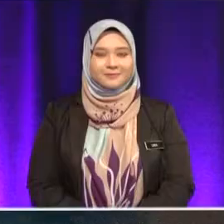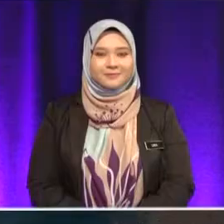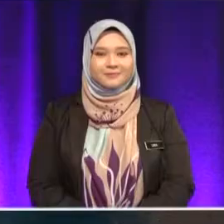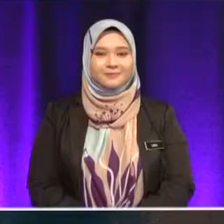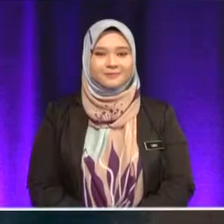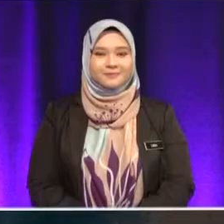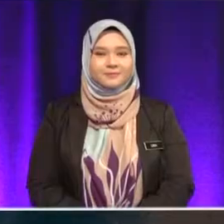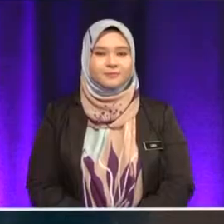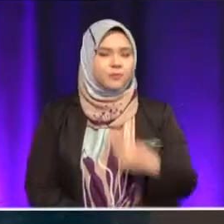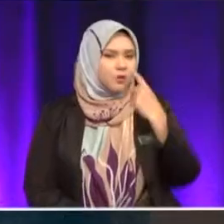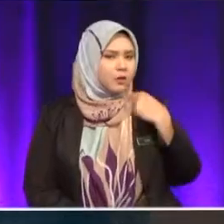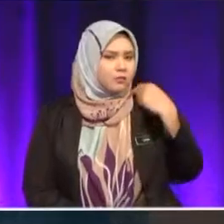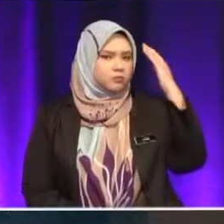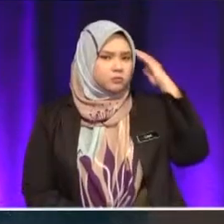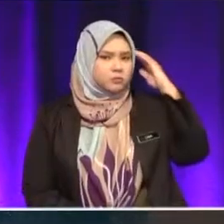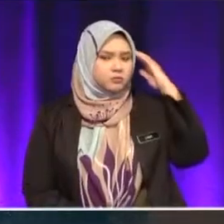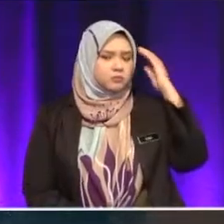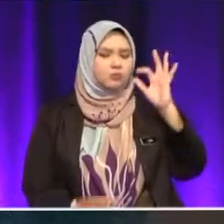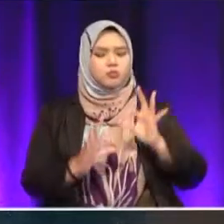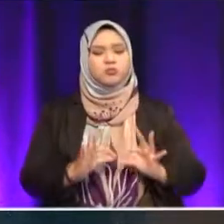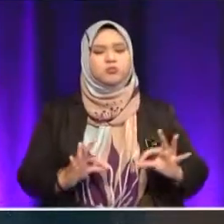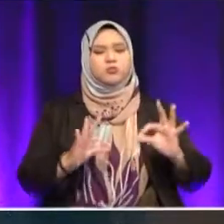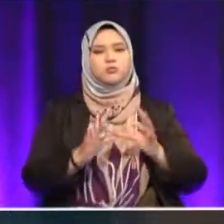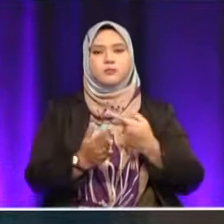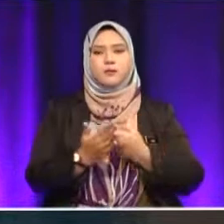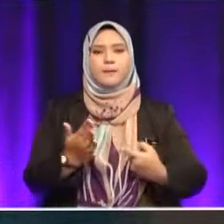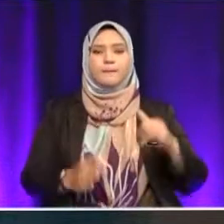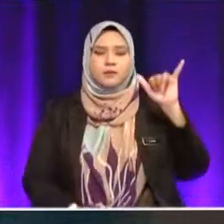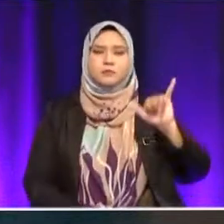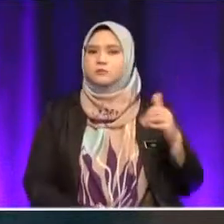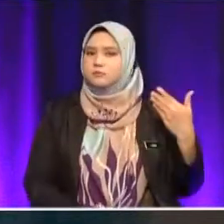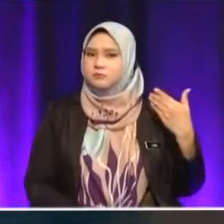siapa tahu cerita yang berlaku di gua badak nih